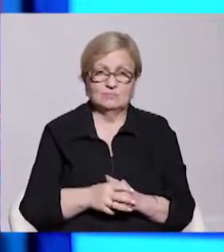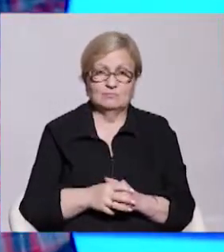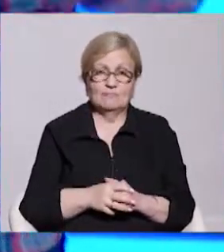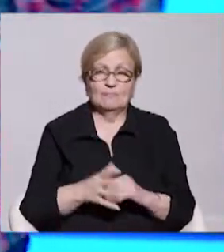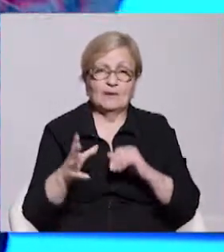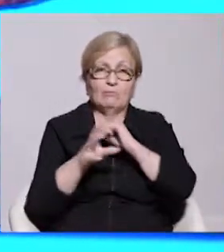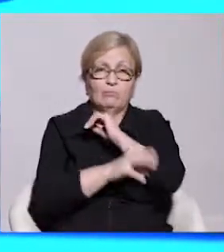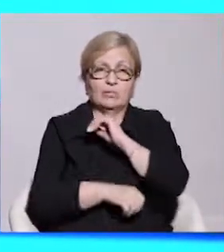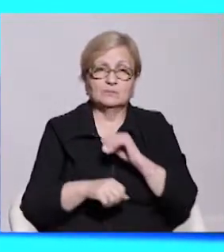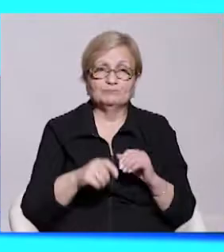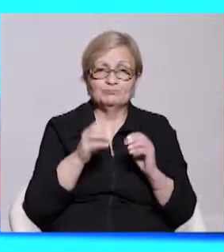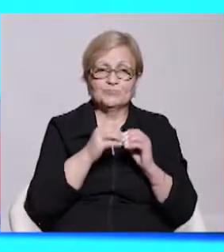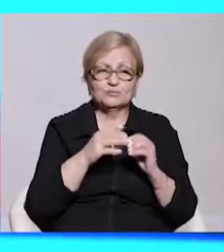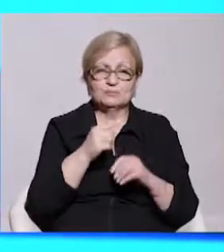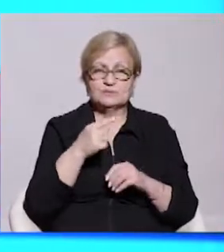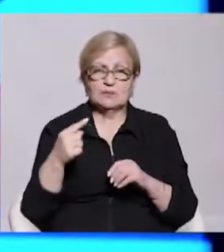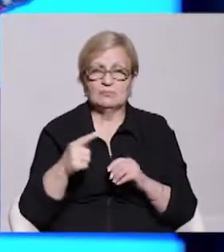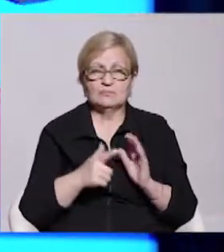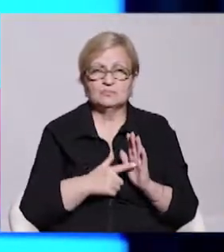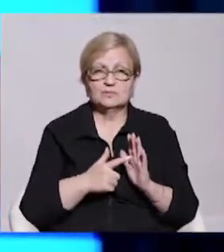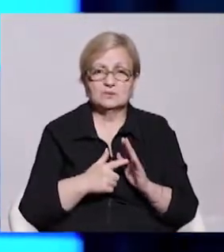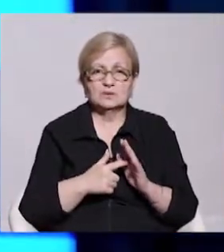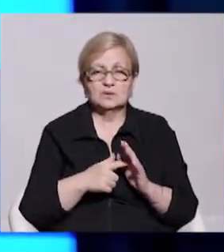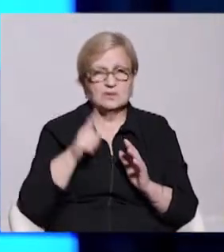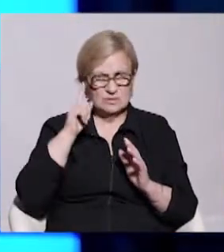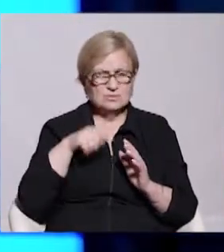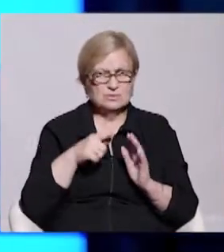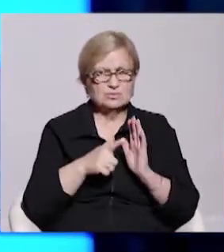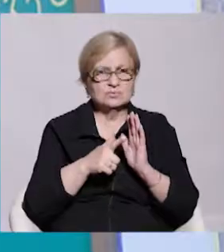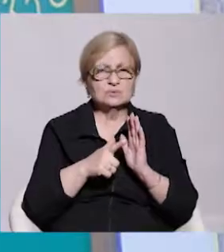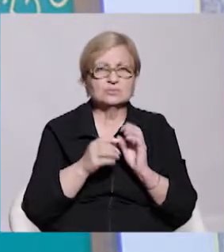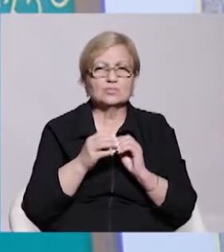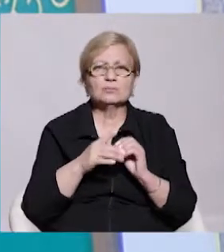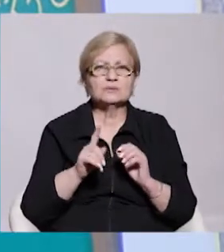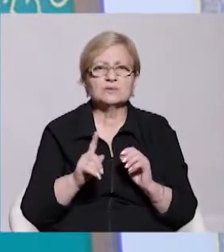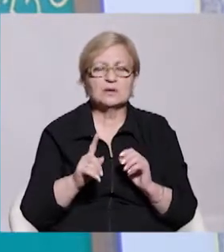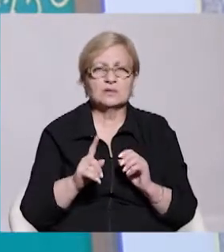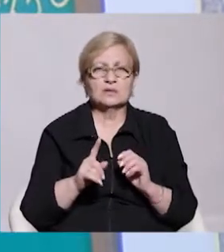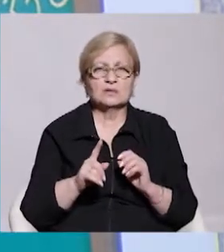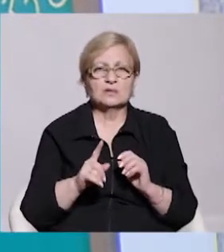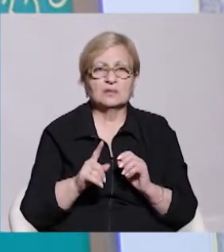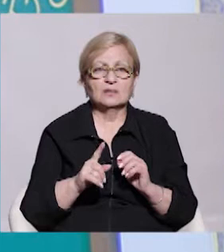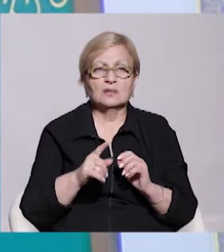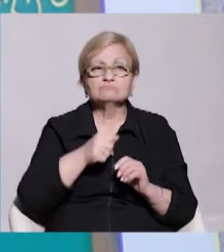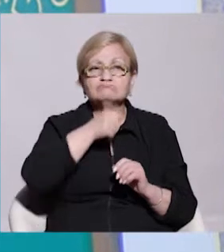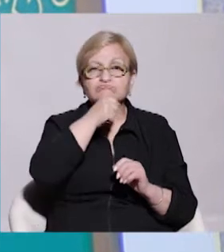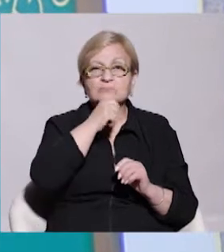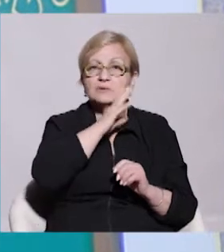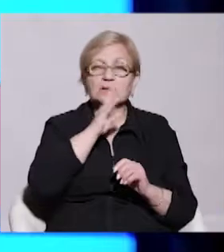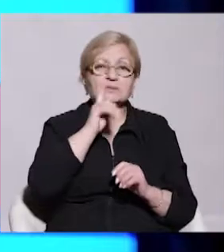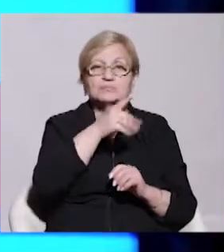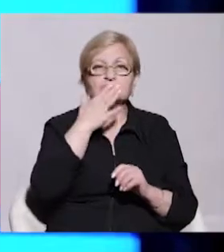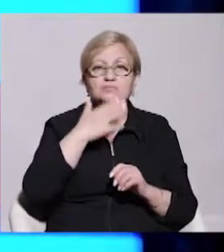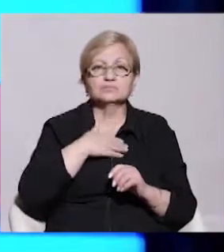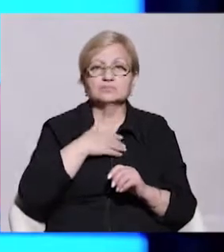და ბოლოს, 15-ს აკლდება 7. 15 გვახსოვს, ხომ, რა რიცხვია? დასრულ პანდას, დედა პანდას,